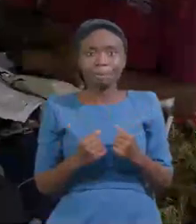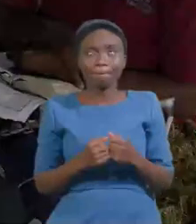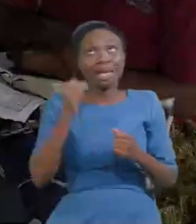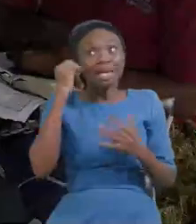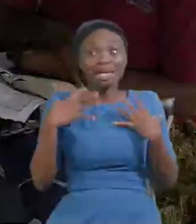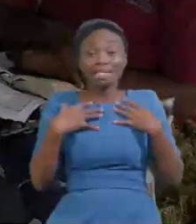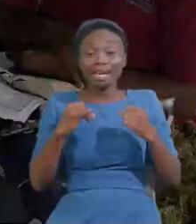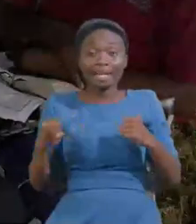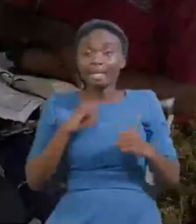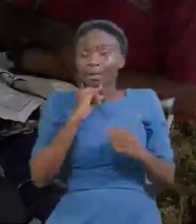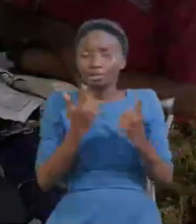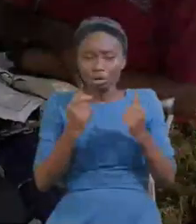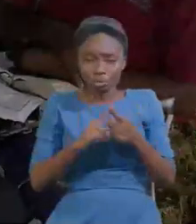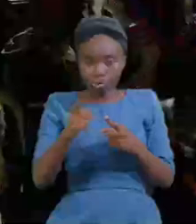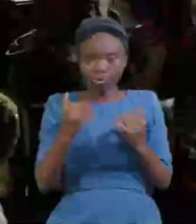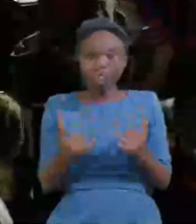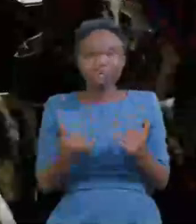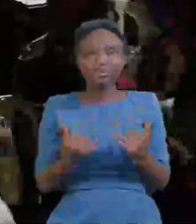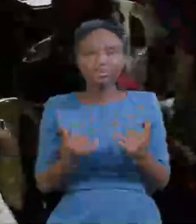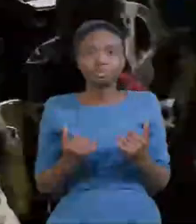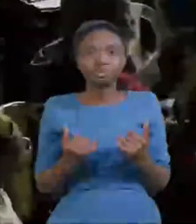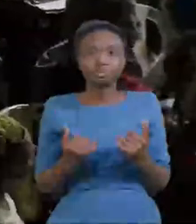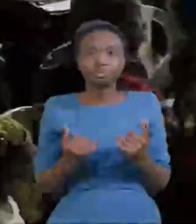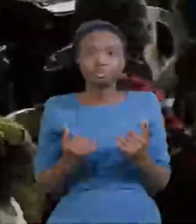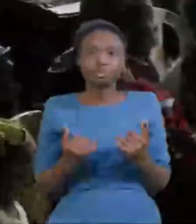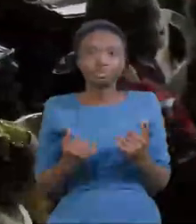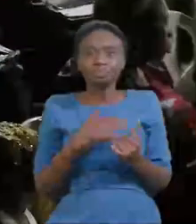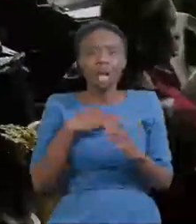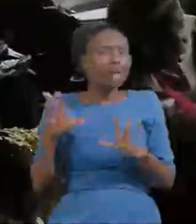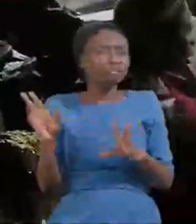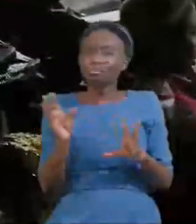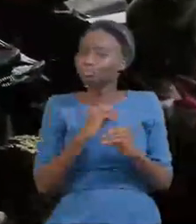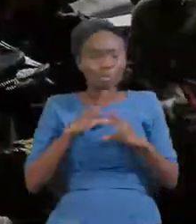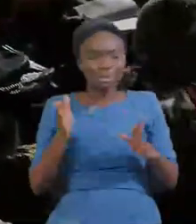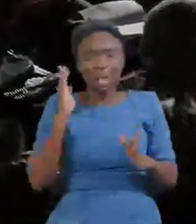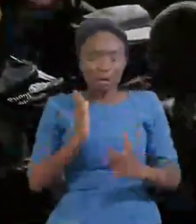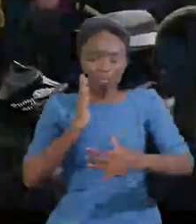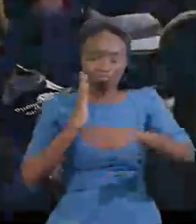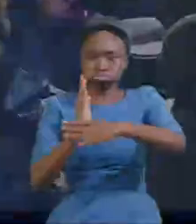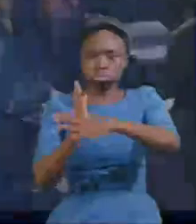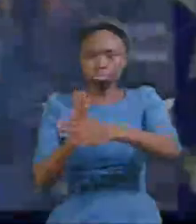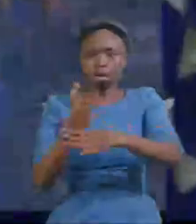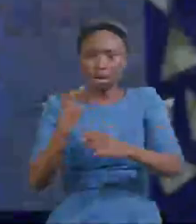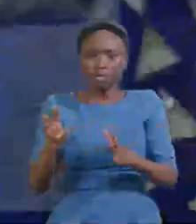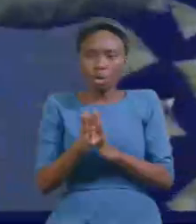Son salut vient pour toi maintenant. Sa guérison vient pour toi maintenant.